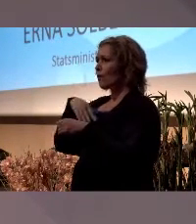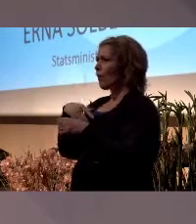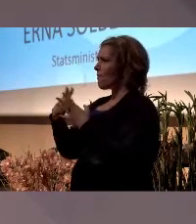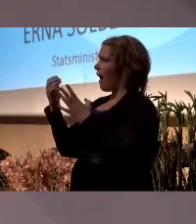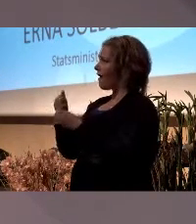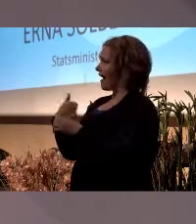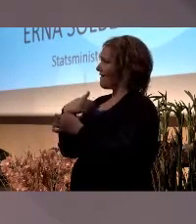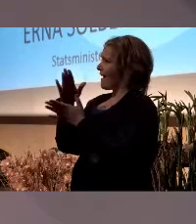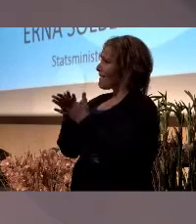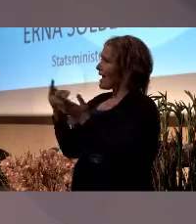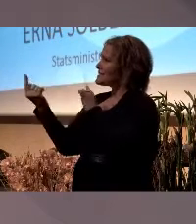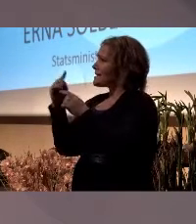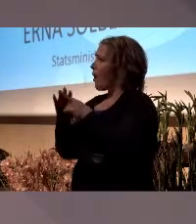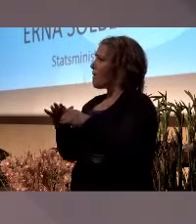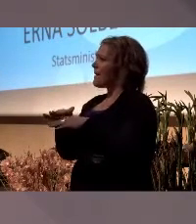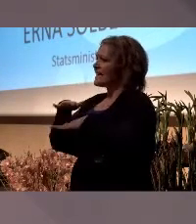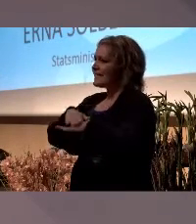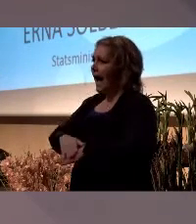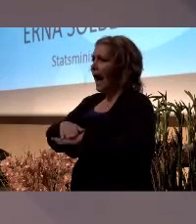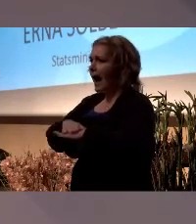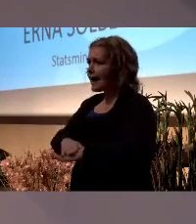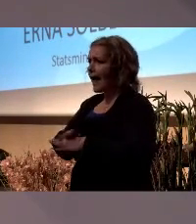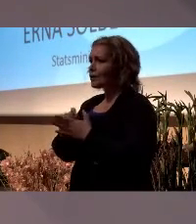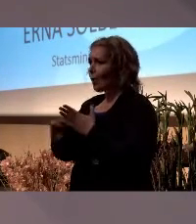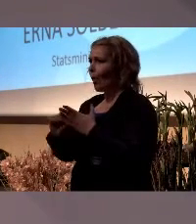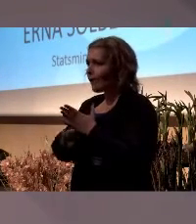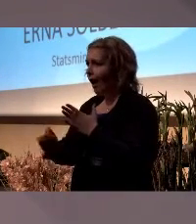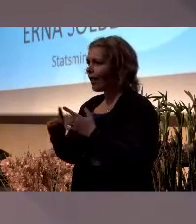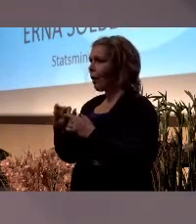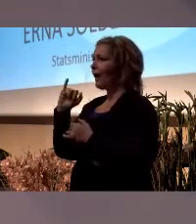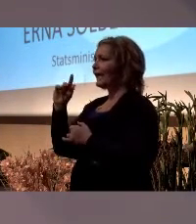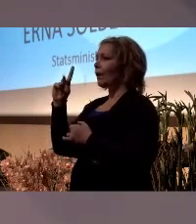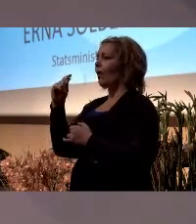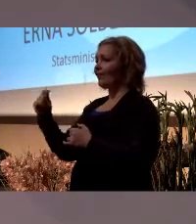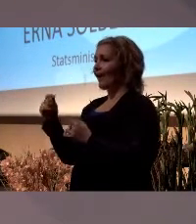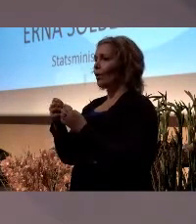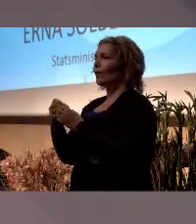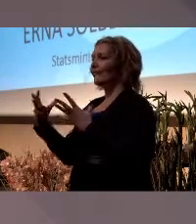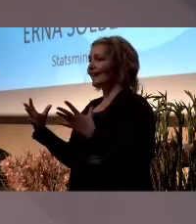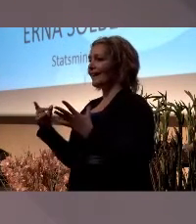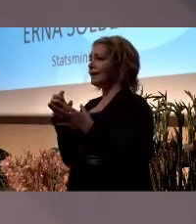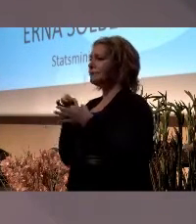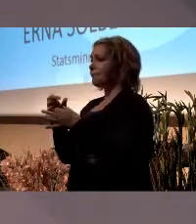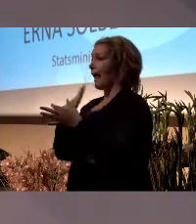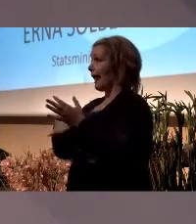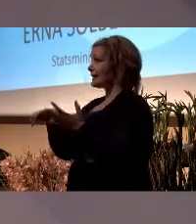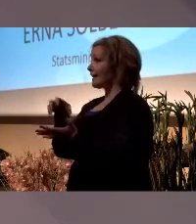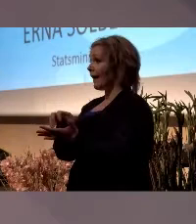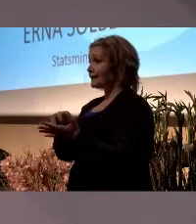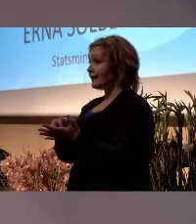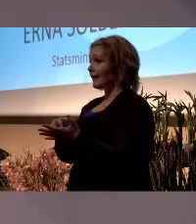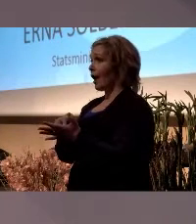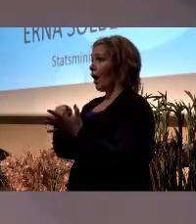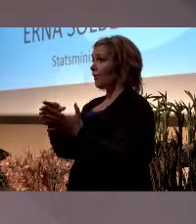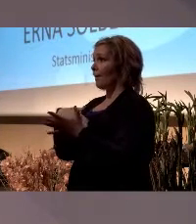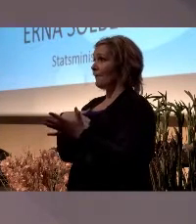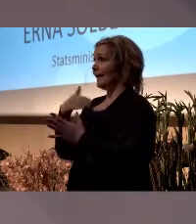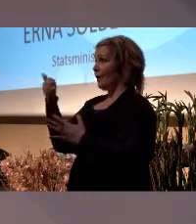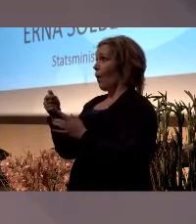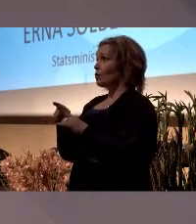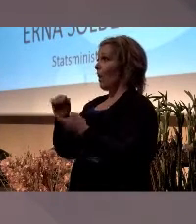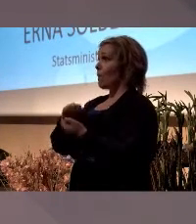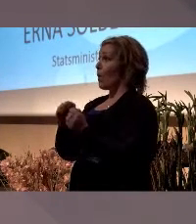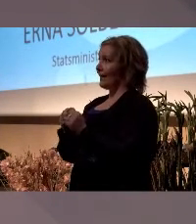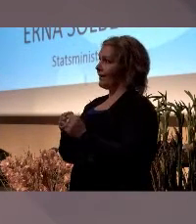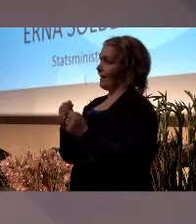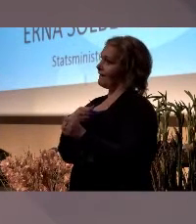mange ganger jeg har vært med på diskusjoner om kjernejournal og IKT-utviklingen innenfor helsevesenet i løpet av mine år som politikere.